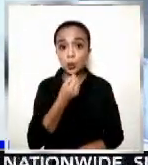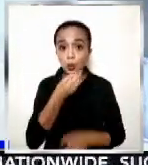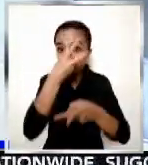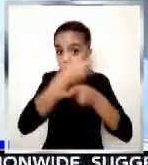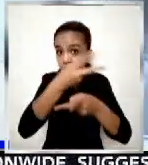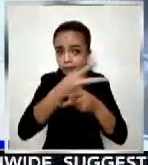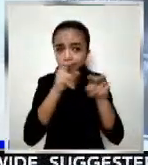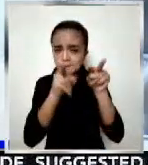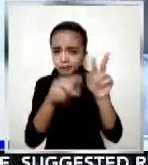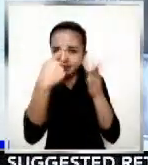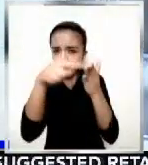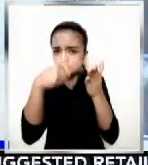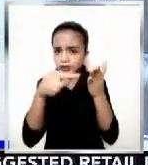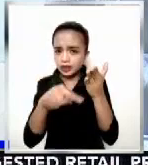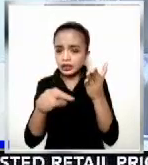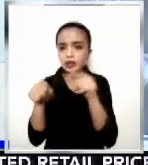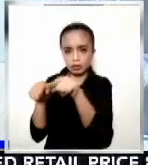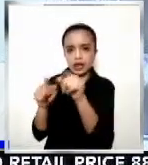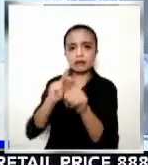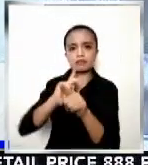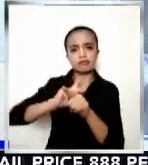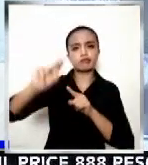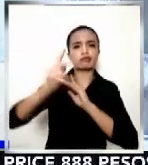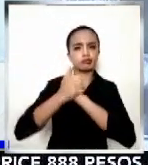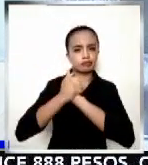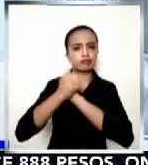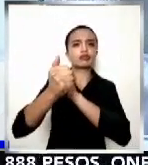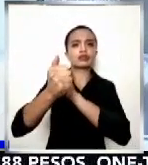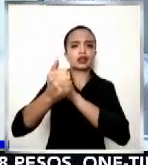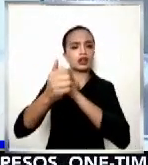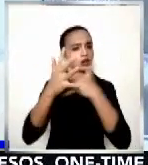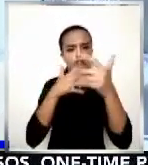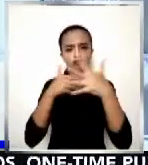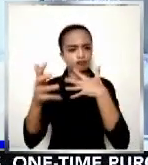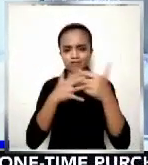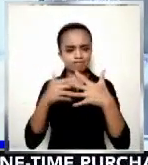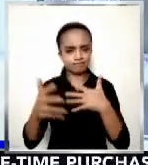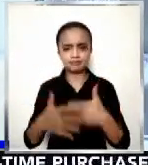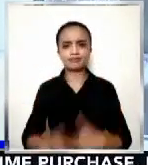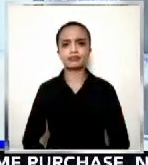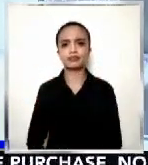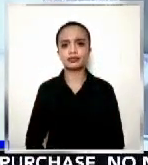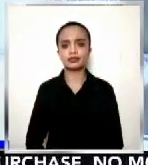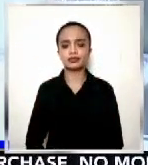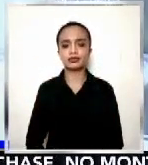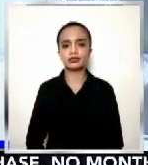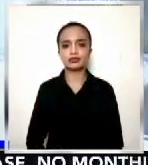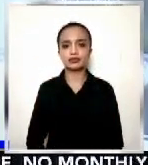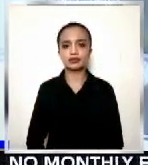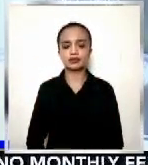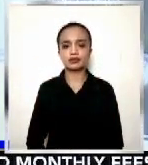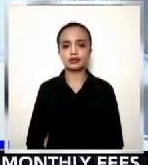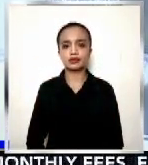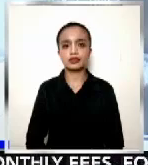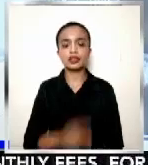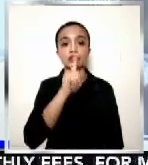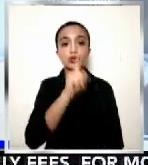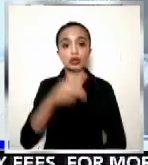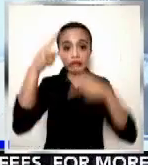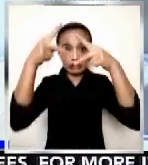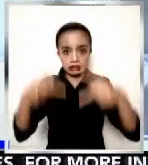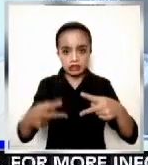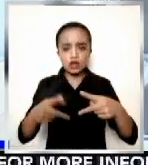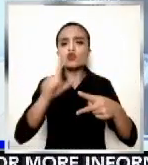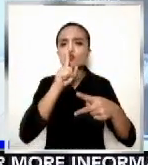our experts. In terms of leak or ano man yan, our firewall is very much secured, and we rest